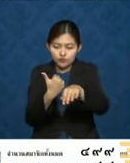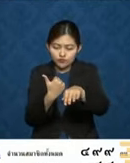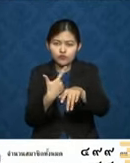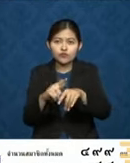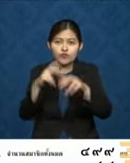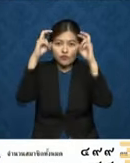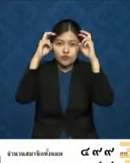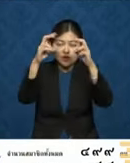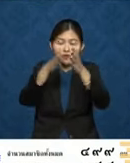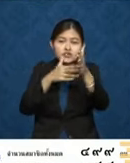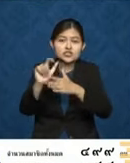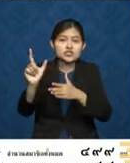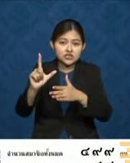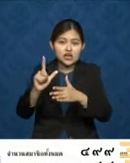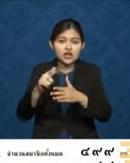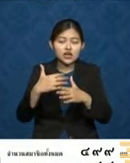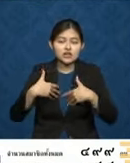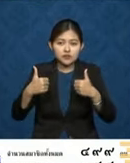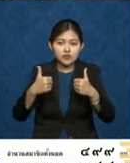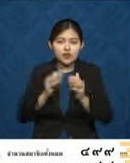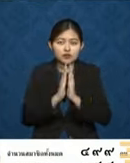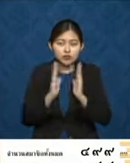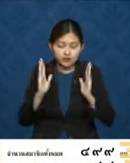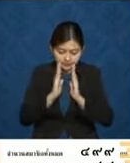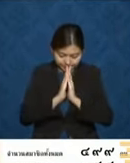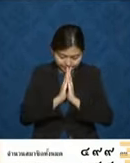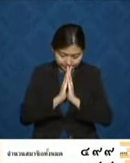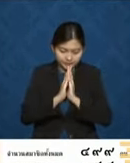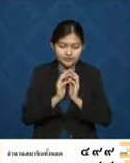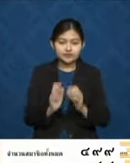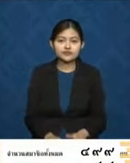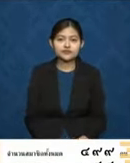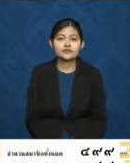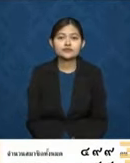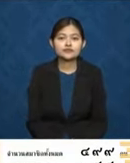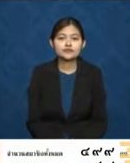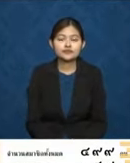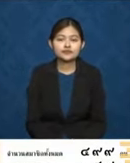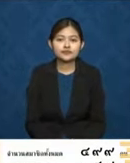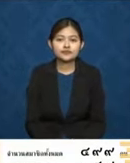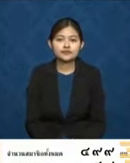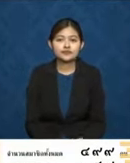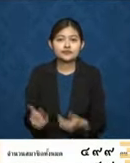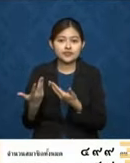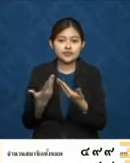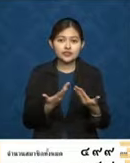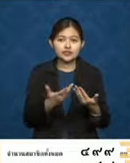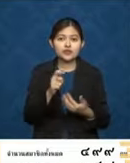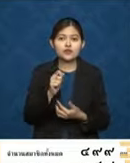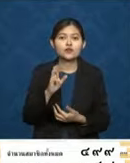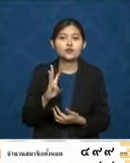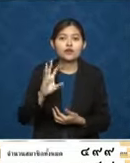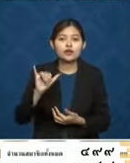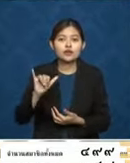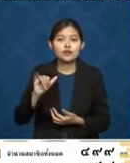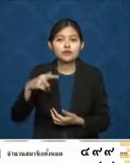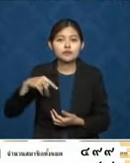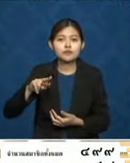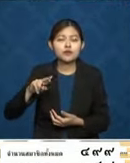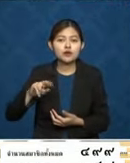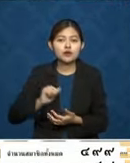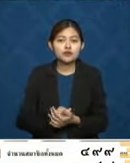มหานครสายสีเหลืองนี้ด้วยครับขอบคุณมากครับขอบคุณครับเชิญท่านอวยพรศรีชวลิตครับ